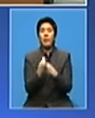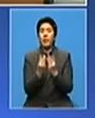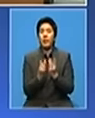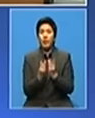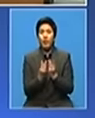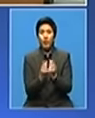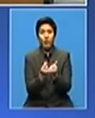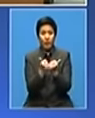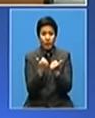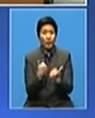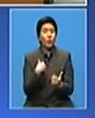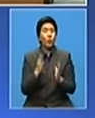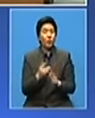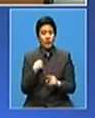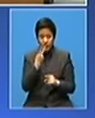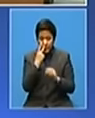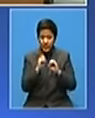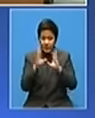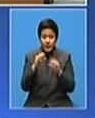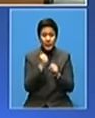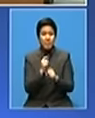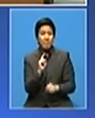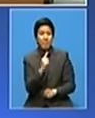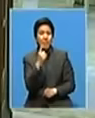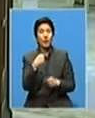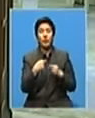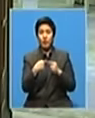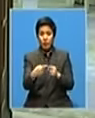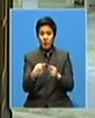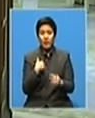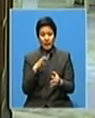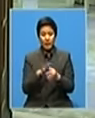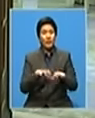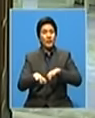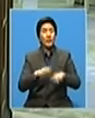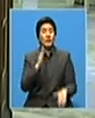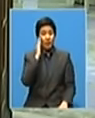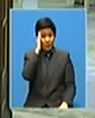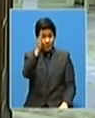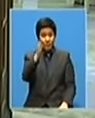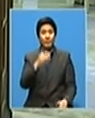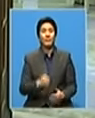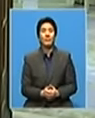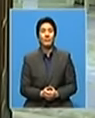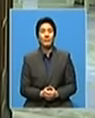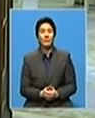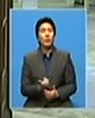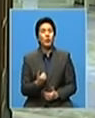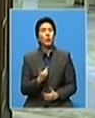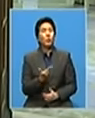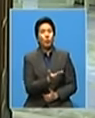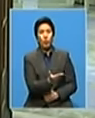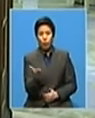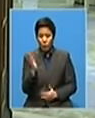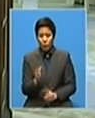าแล้วก็ทำให้มันเกิดความทันสมัยอย่างต่อเนื่องนะครับในการดำเนินการต่อไปในอนาคตนะครับก็คงต้องขอความร่วมมือจ